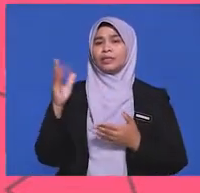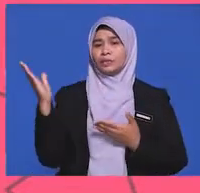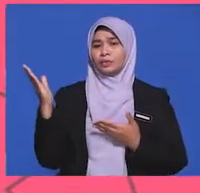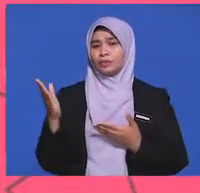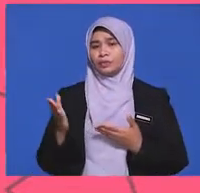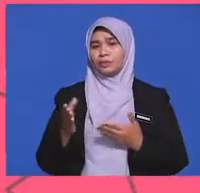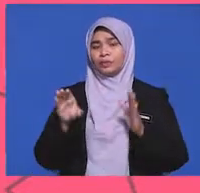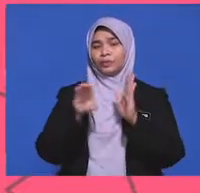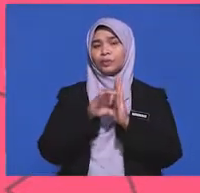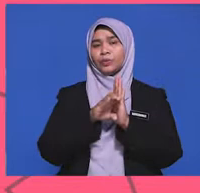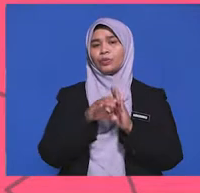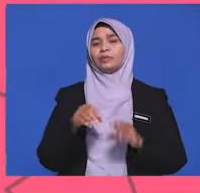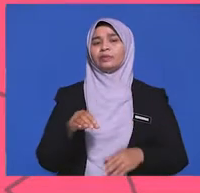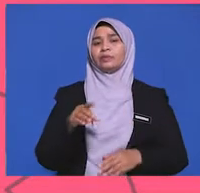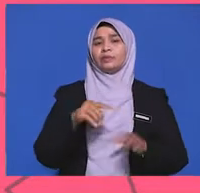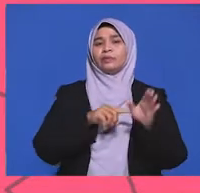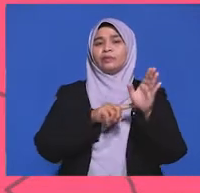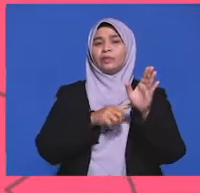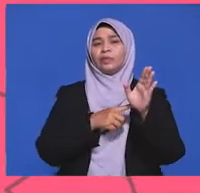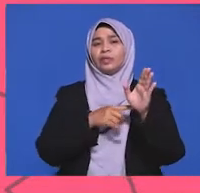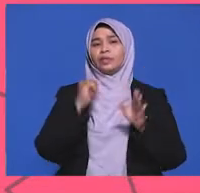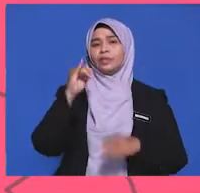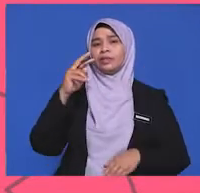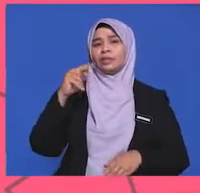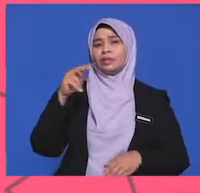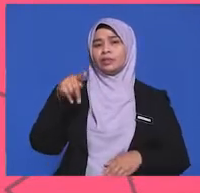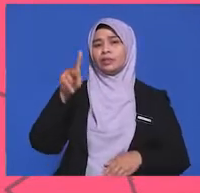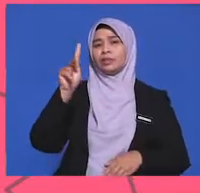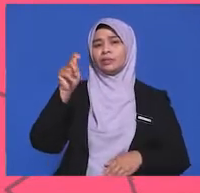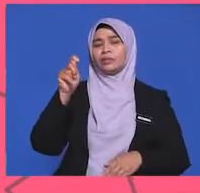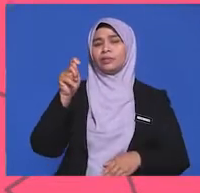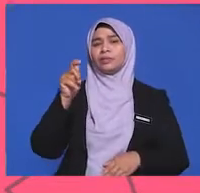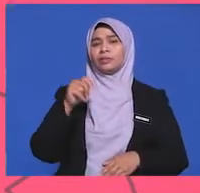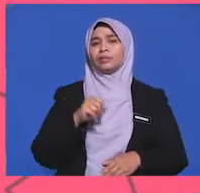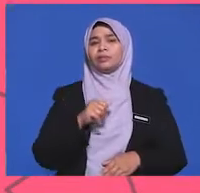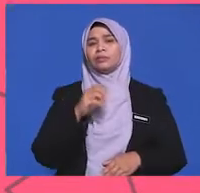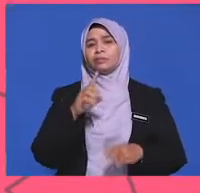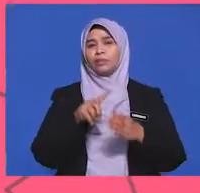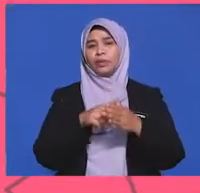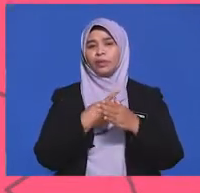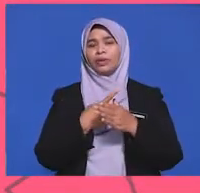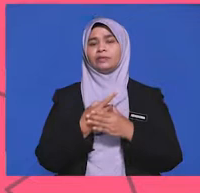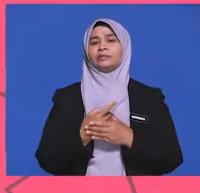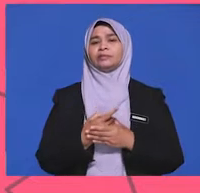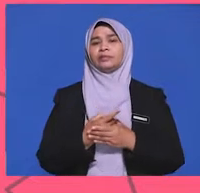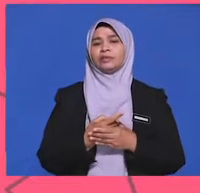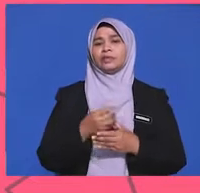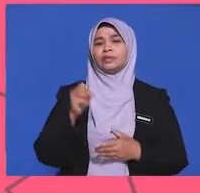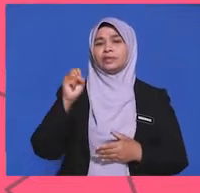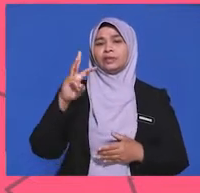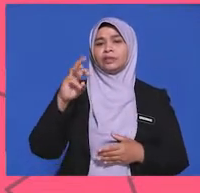ialah pseudocode bagi menentukan nama bagi bulan-bulan